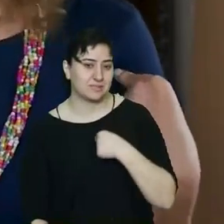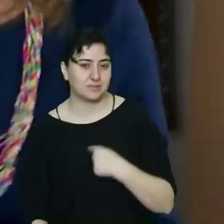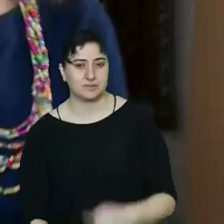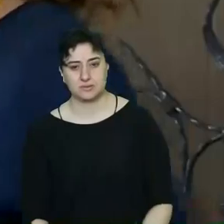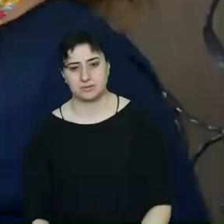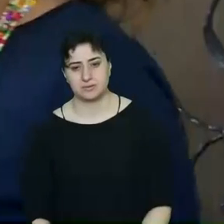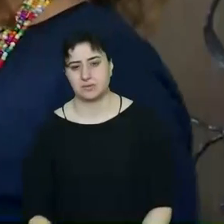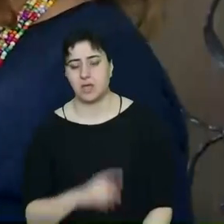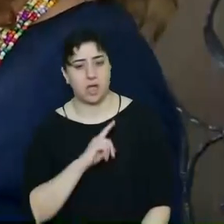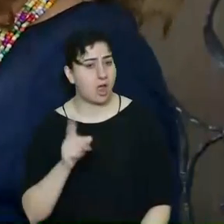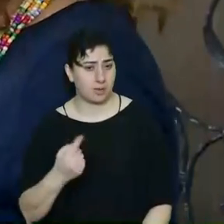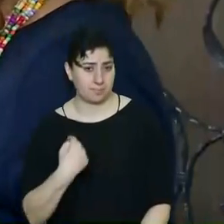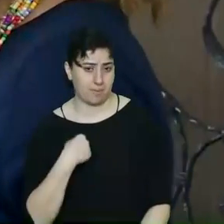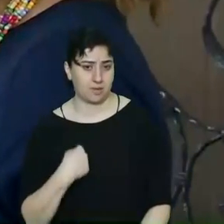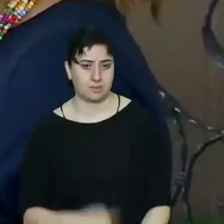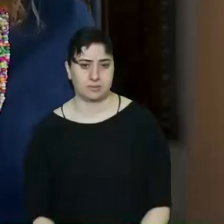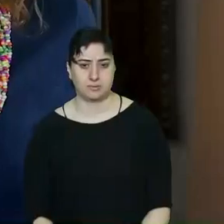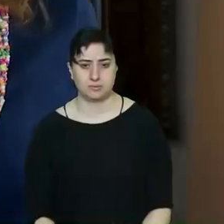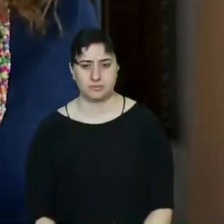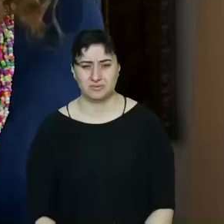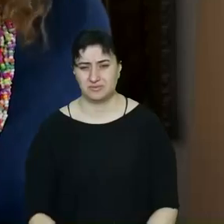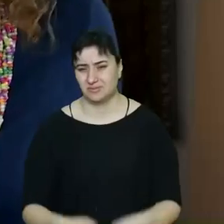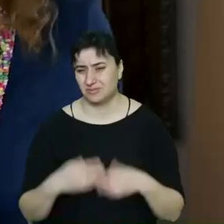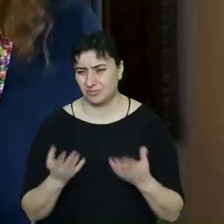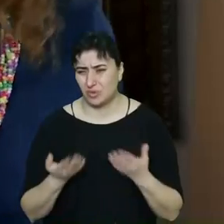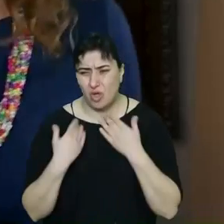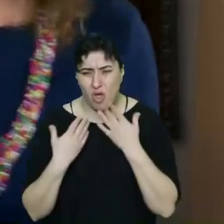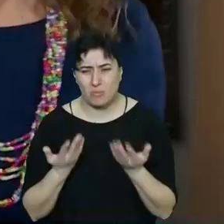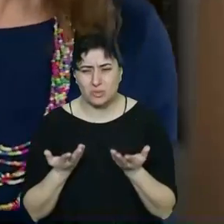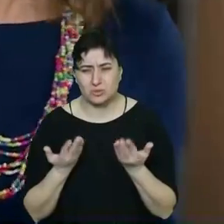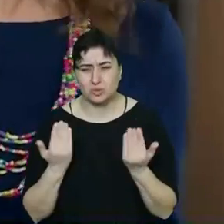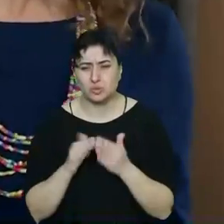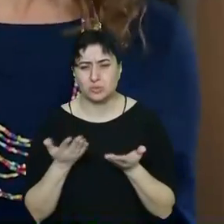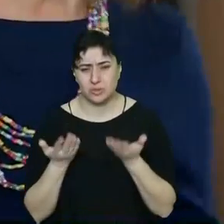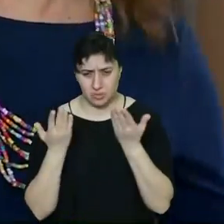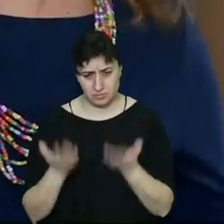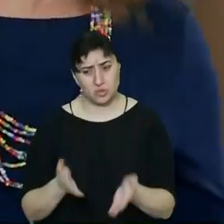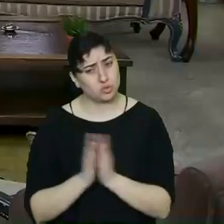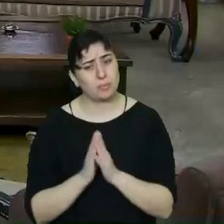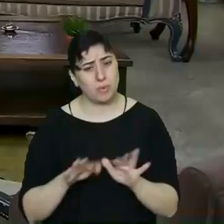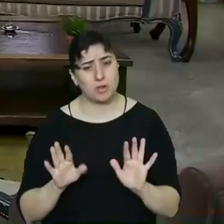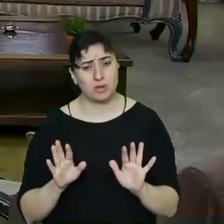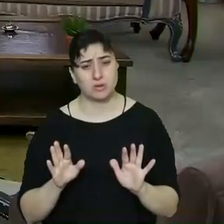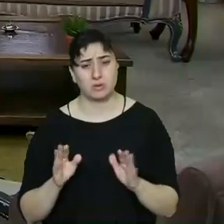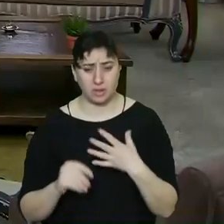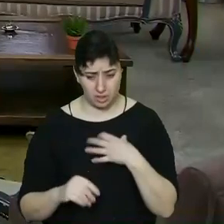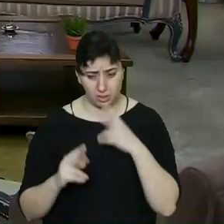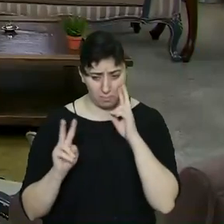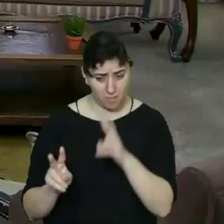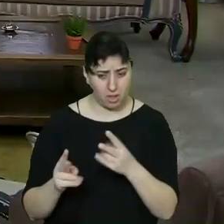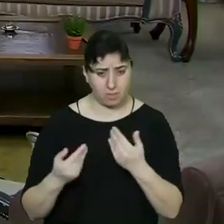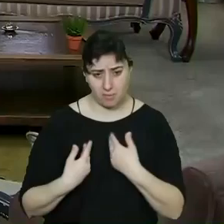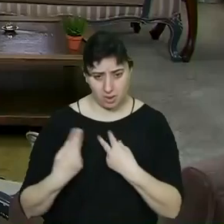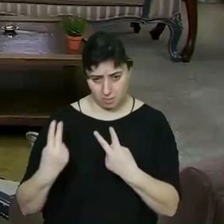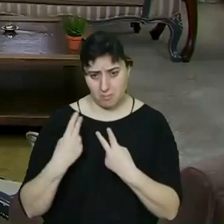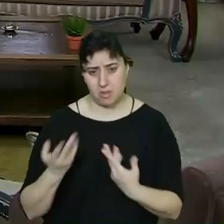bana dedi. Hayır canım, bana dedi. Ya böyle bir şey mümkün mü? Allah aşkına Meryem, kusura bakma ama bir kendine bak, bir